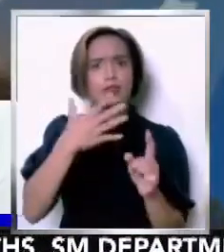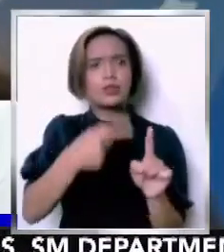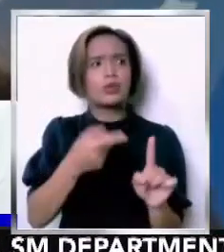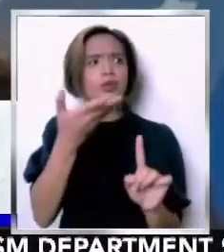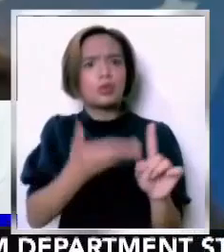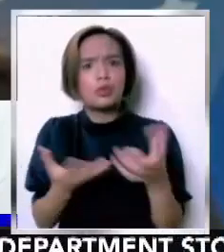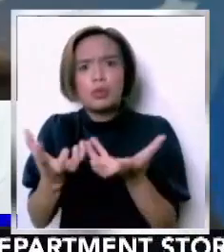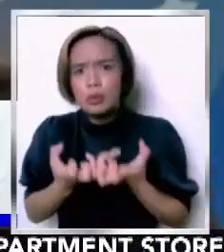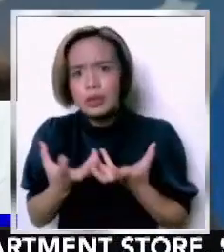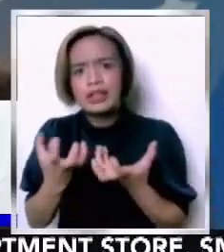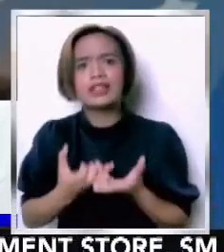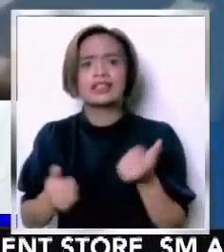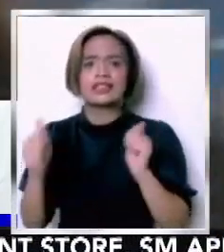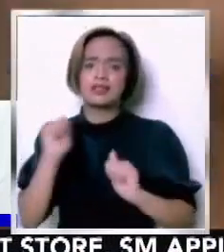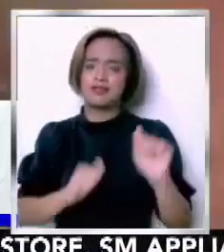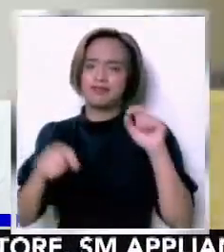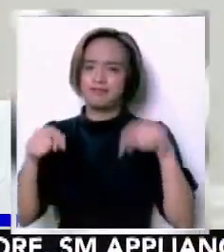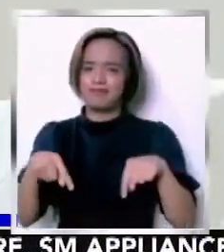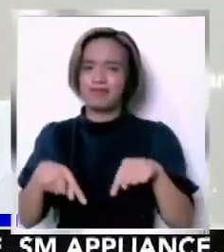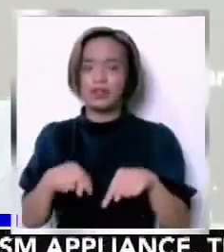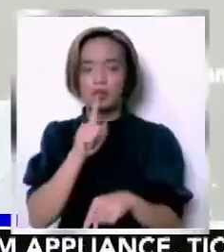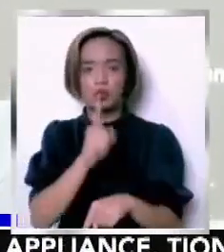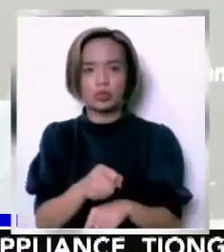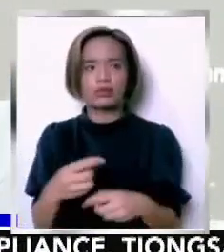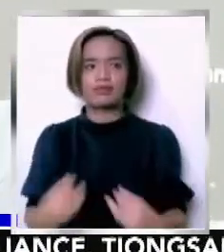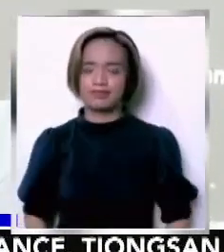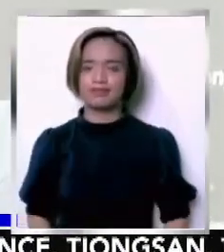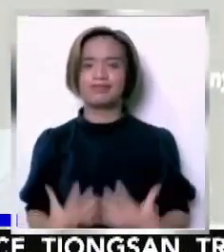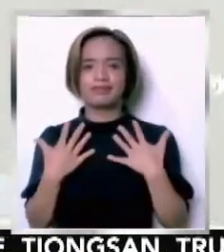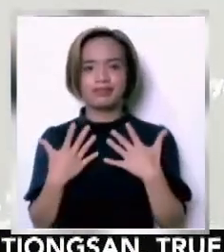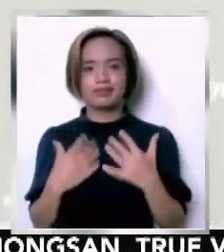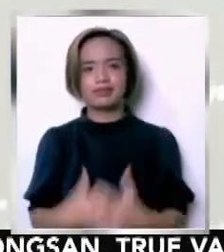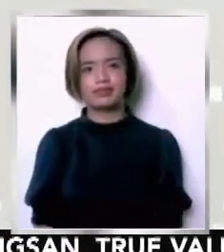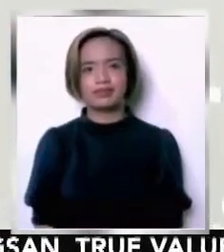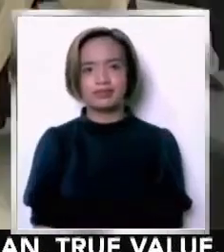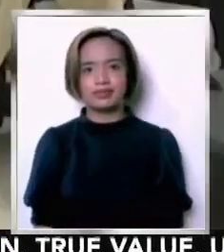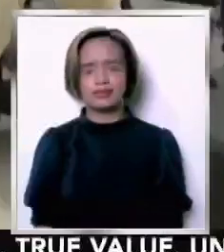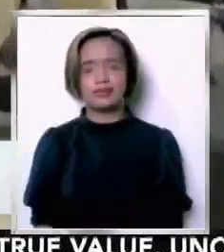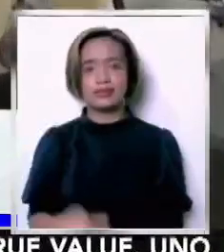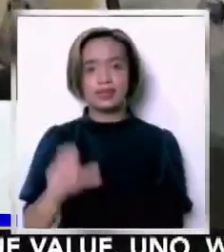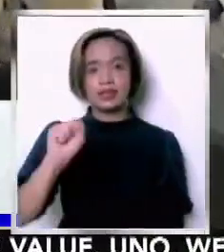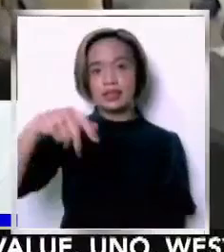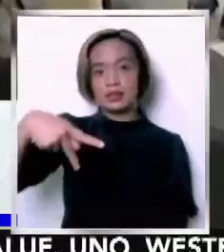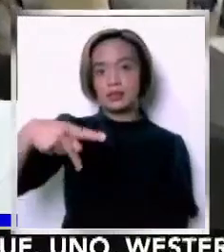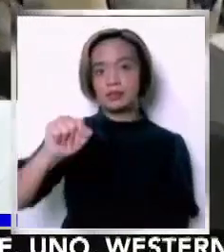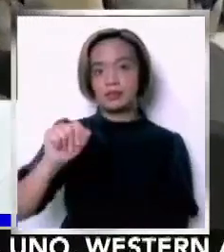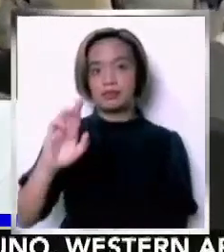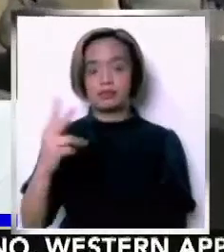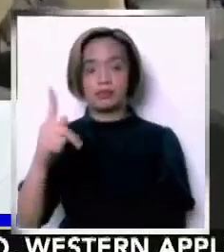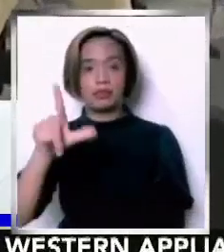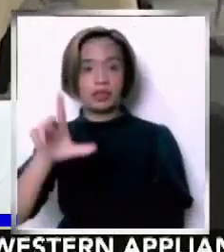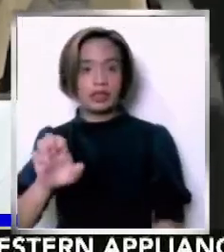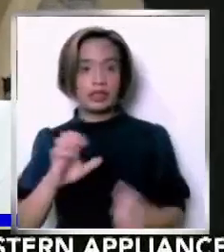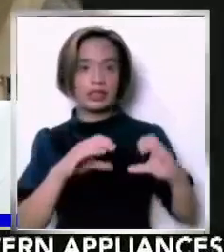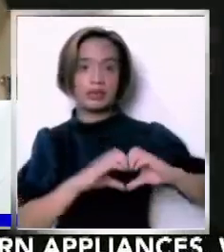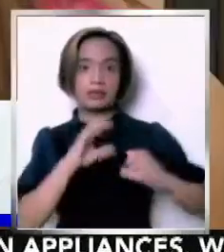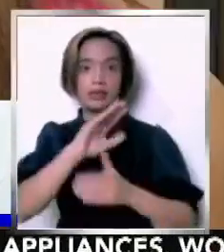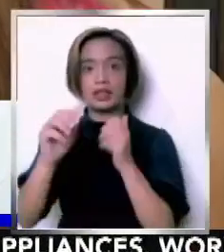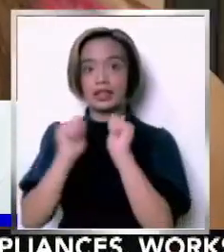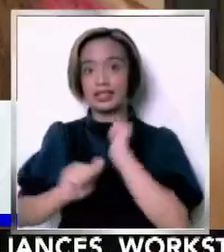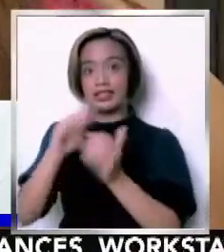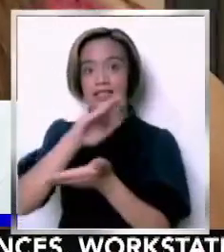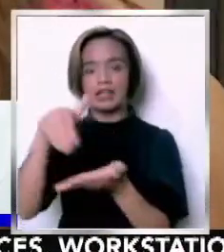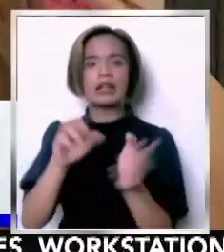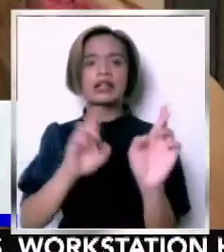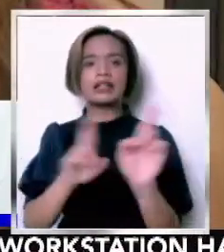form na to. So nakaka-inspire din. Naghahanda na rin ang Sparkle GMA Artist Center para sa summer ng 2023.